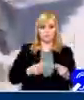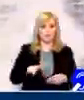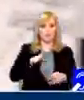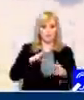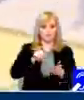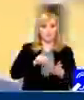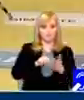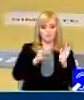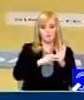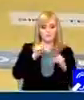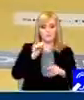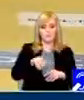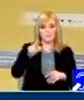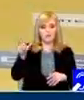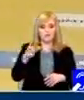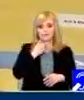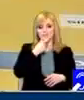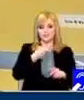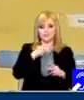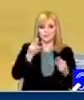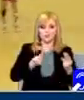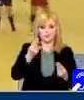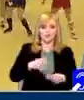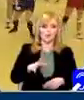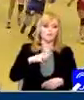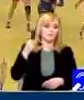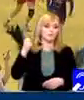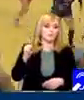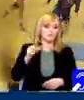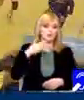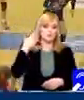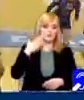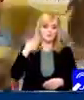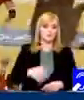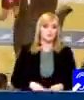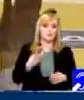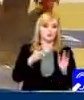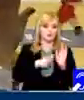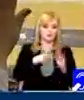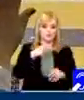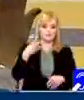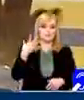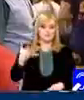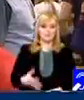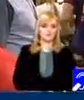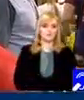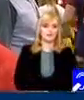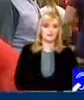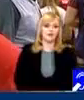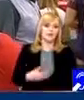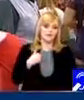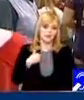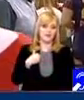recuperarea Elizei Bucevski cu 10 secunde înainte de final a adus o victorie uriașă României, 26-25. Aceasta a fost